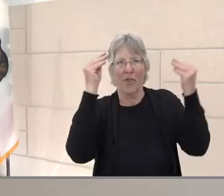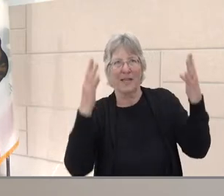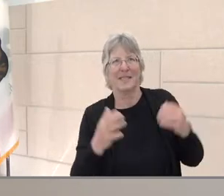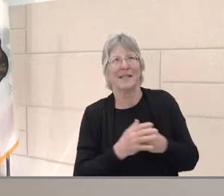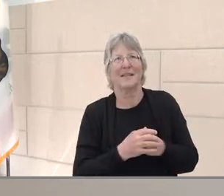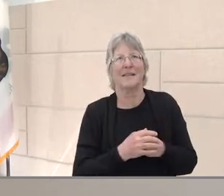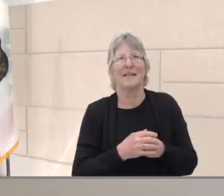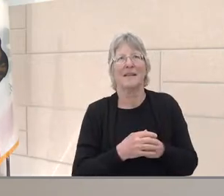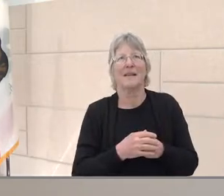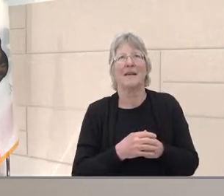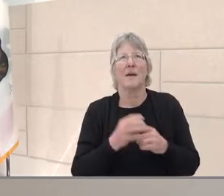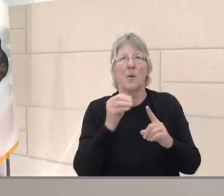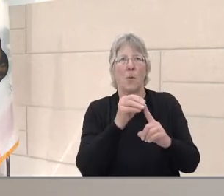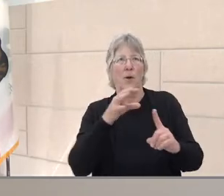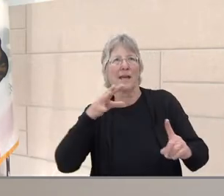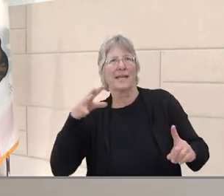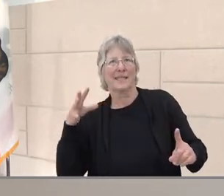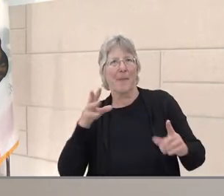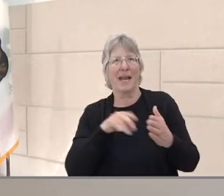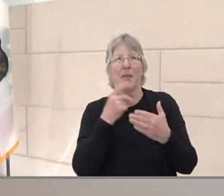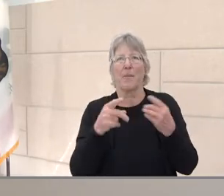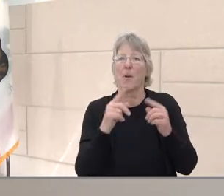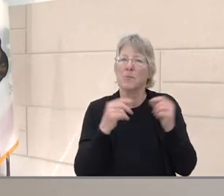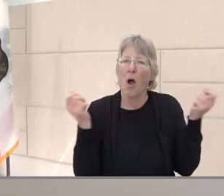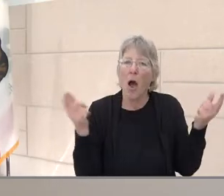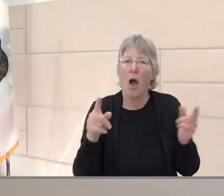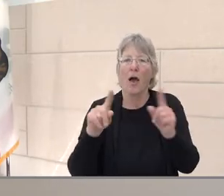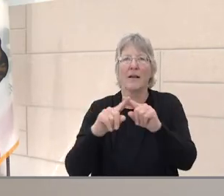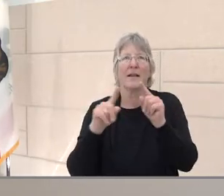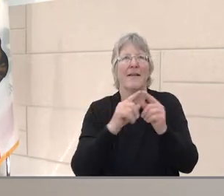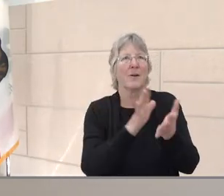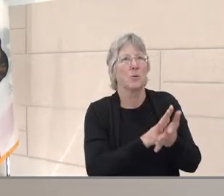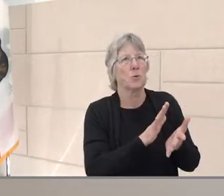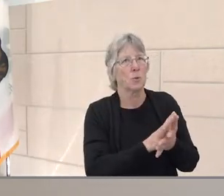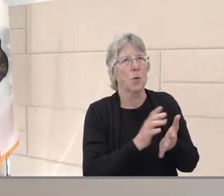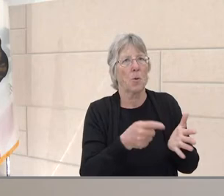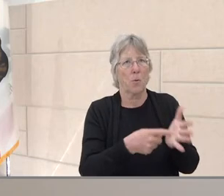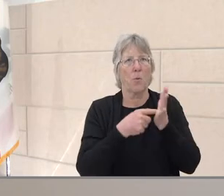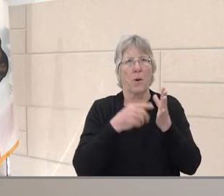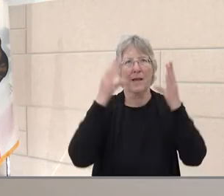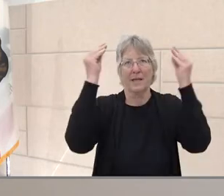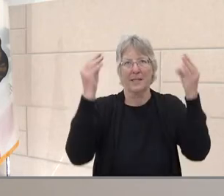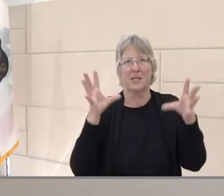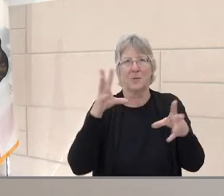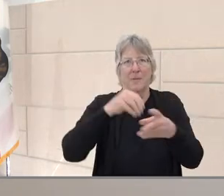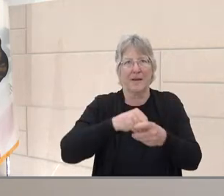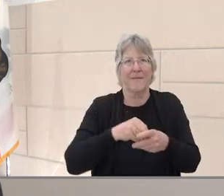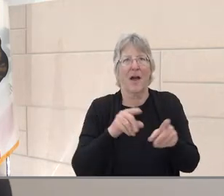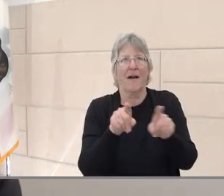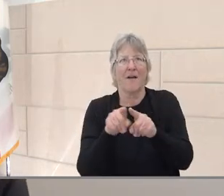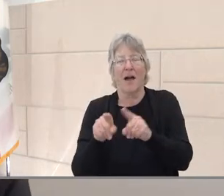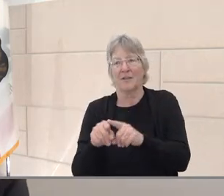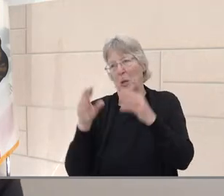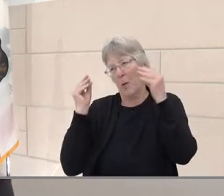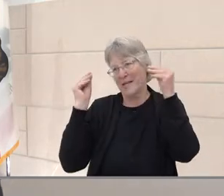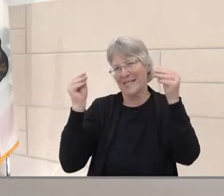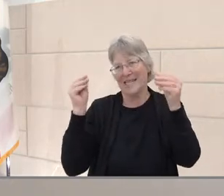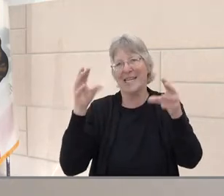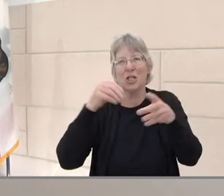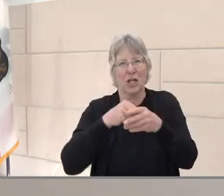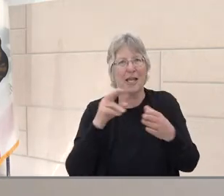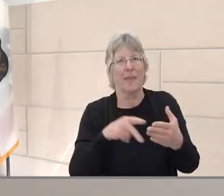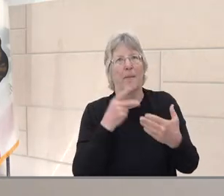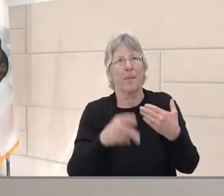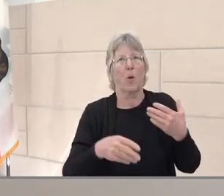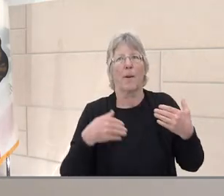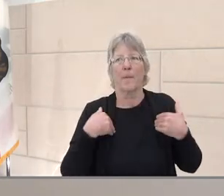វិធីនេះយើងកំពុងតែពង្រីកកម្មវិធីនេះទៅតាមសាលានីមួយនីមួយដើម្បីធ្វើឲ្យមានការចូលរួមជាសក